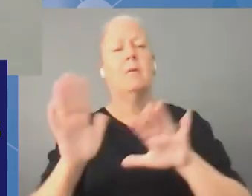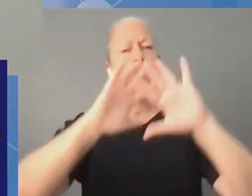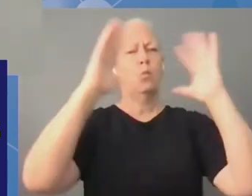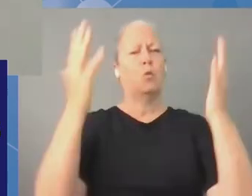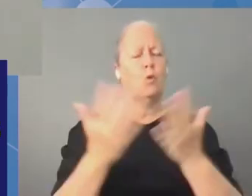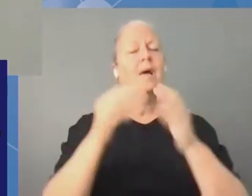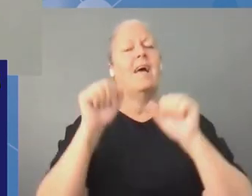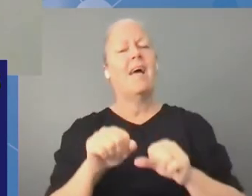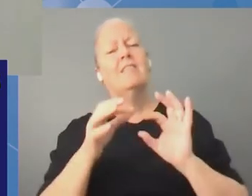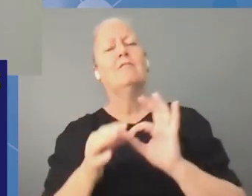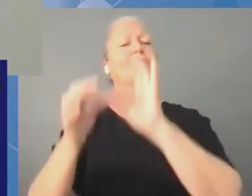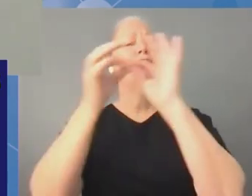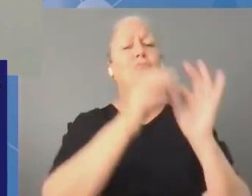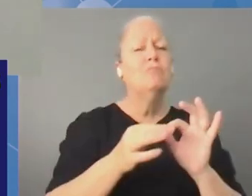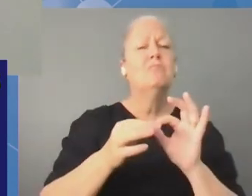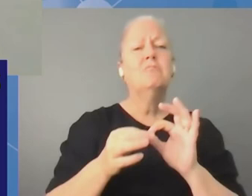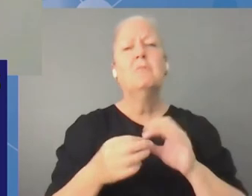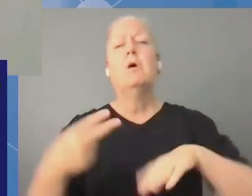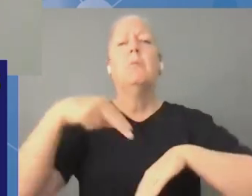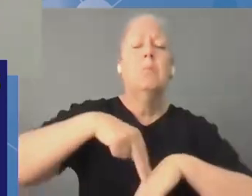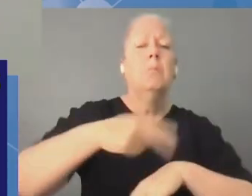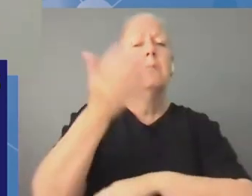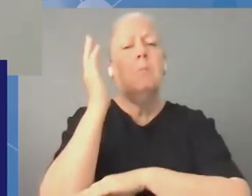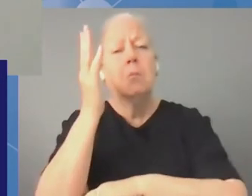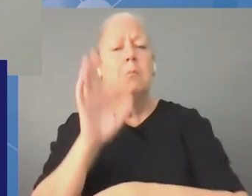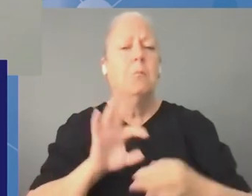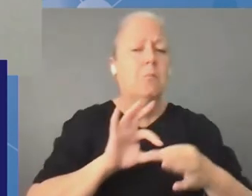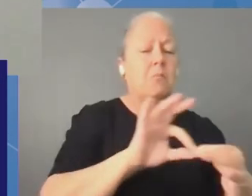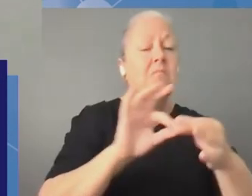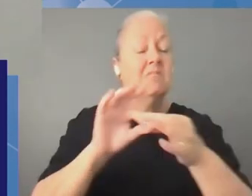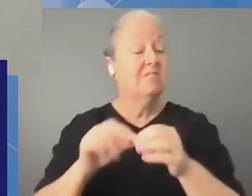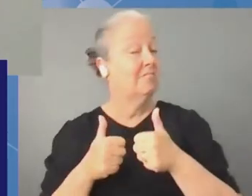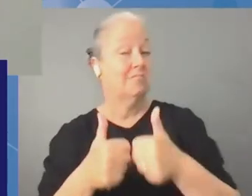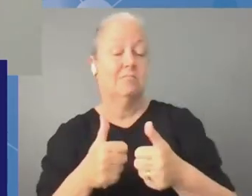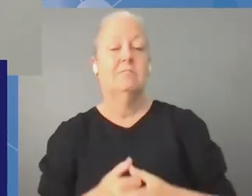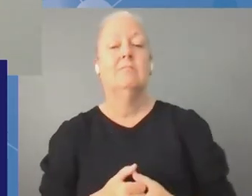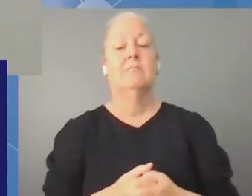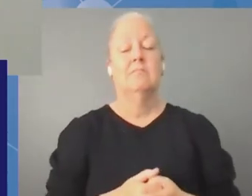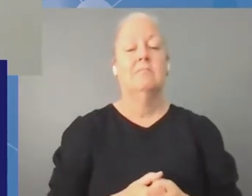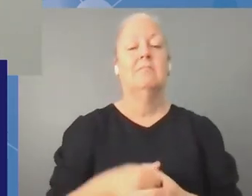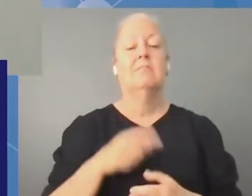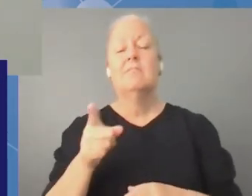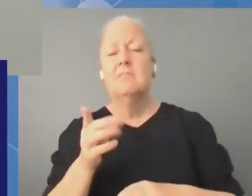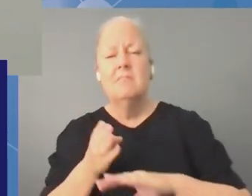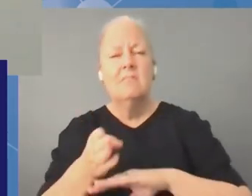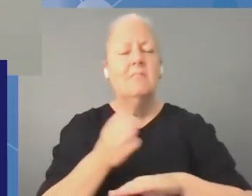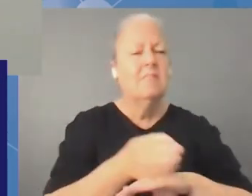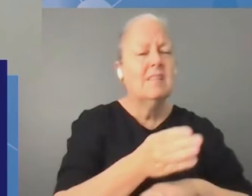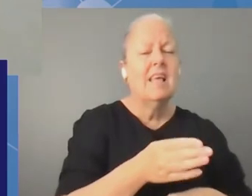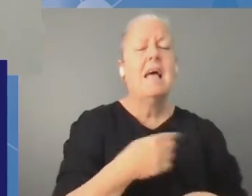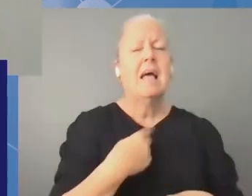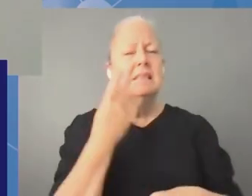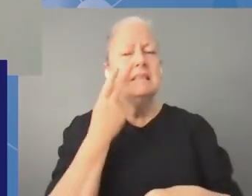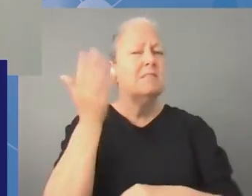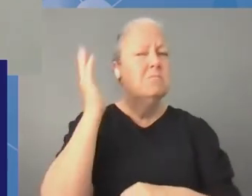的参与的吧，这个伦敦这个混合的一个方式给我们大家的吧很多一些机会，可